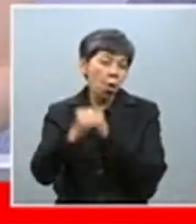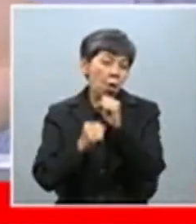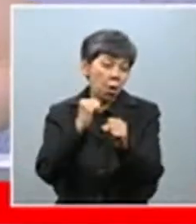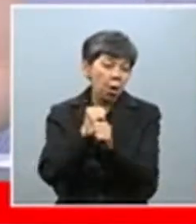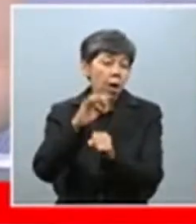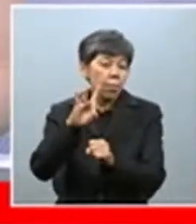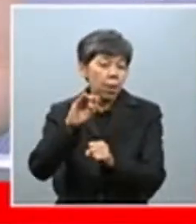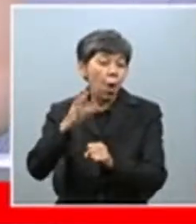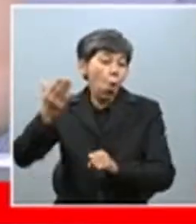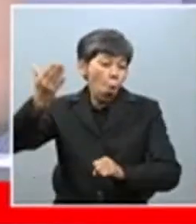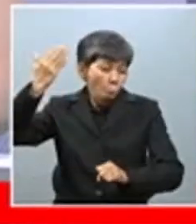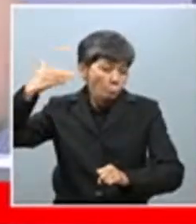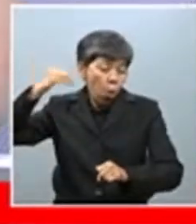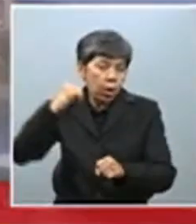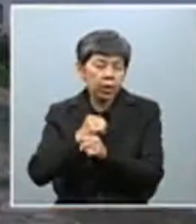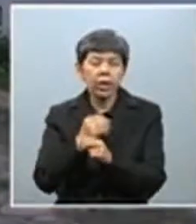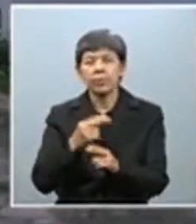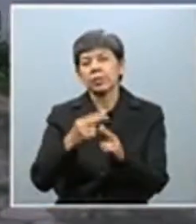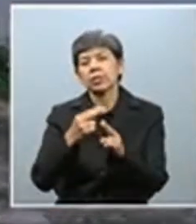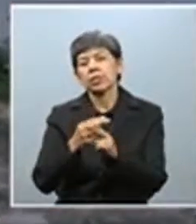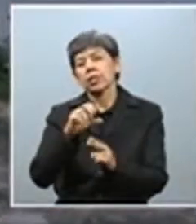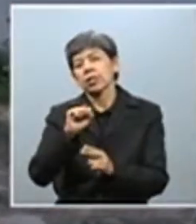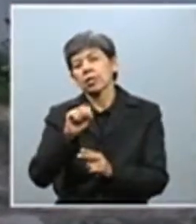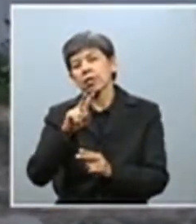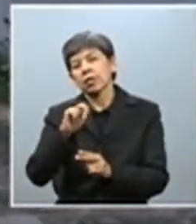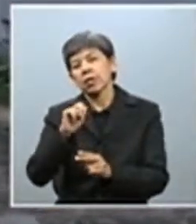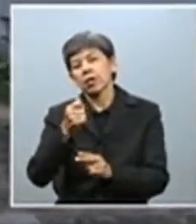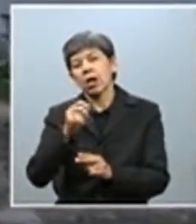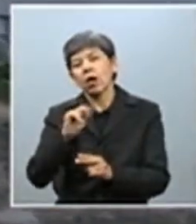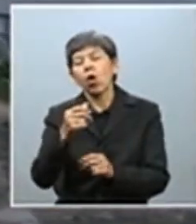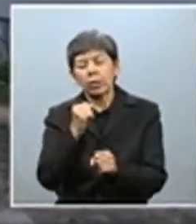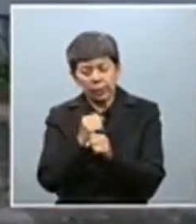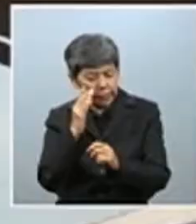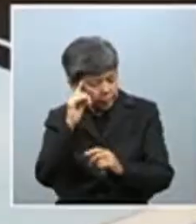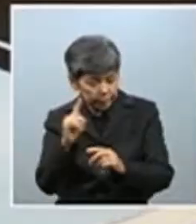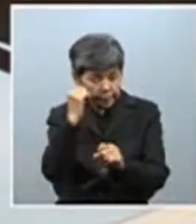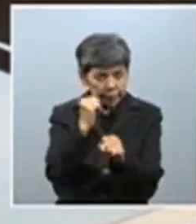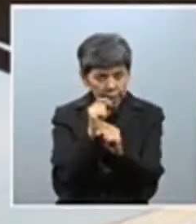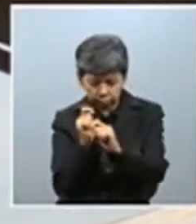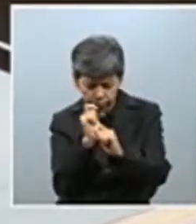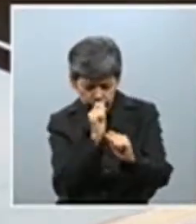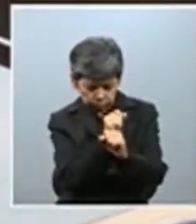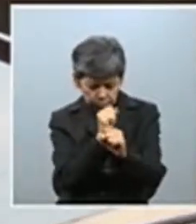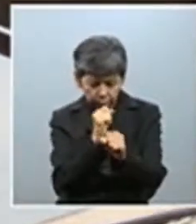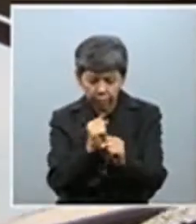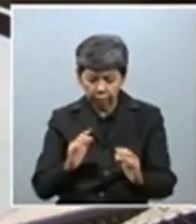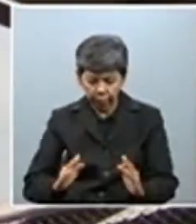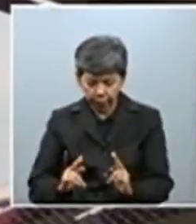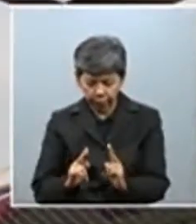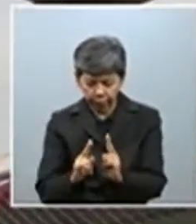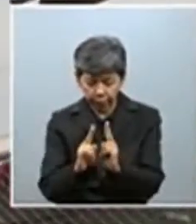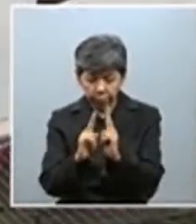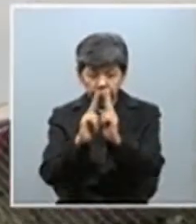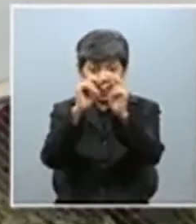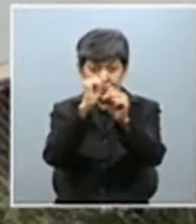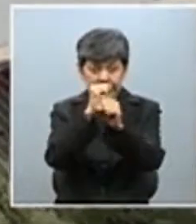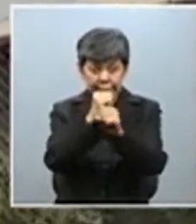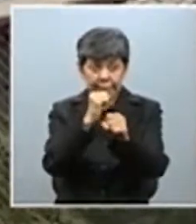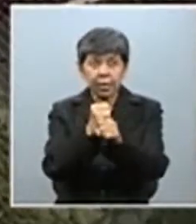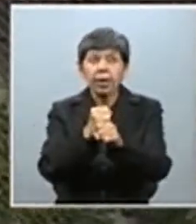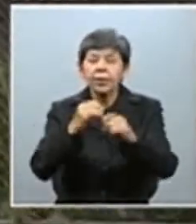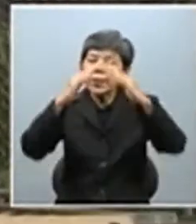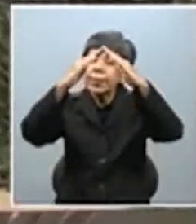ปีที่แล้วนะคะโดยนายสนองถิตาปุระซึ่งเป็นนักประดิษฐ์นะคะโดยอนุสาวรีย์แห่งนี้เนี่ยเป็นอนุสาวรีย์รูปทร